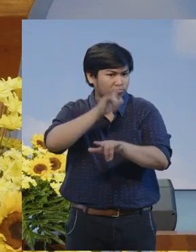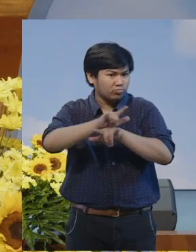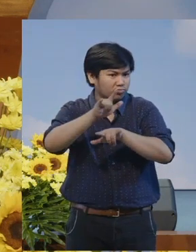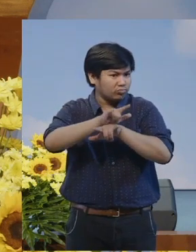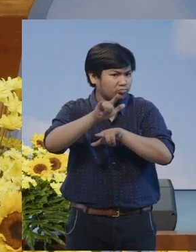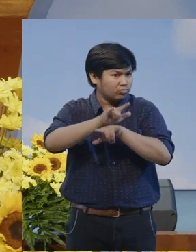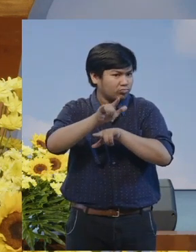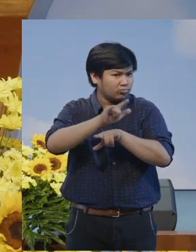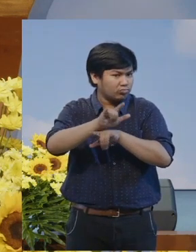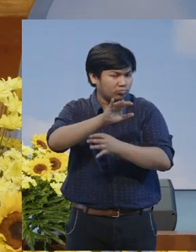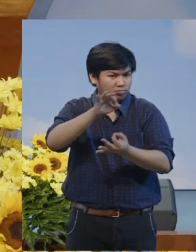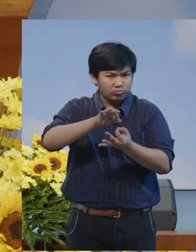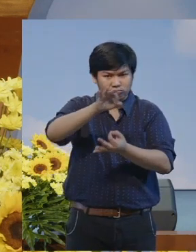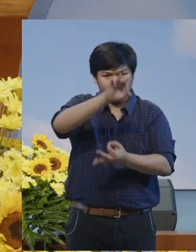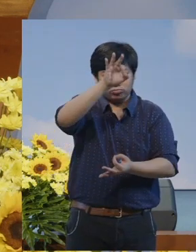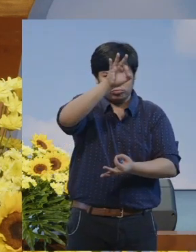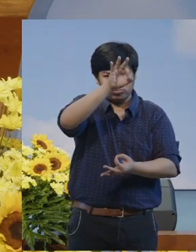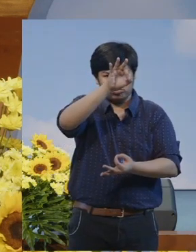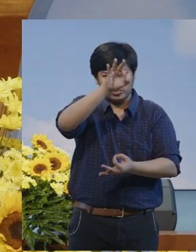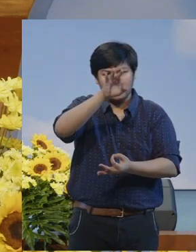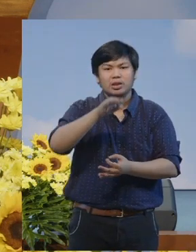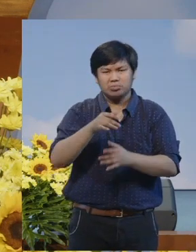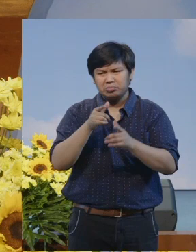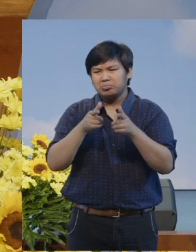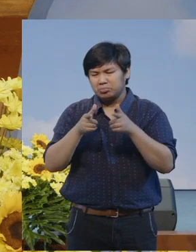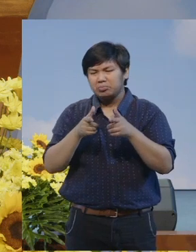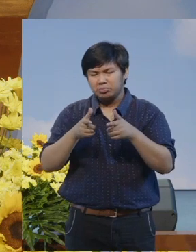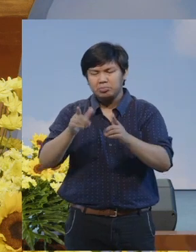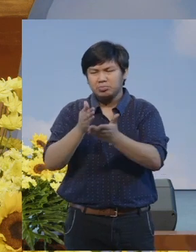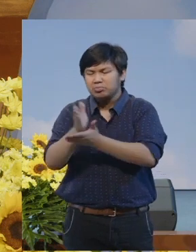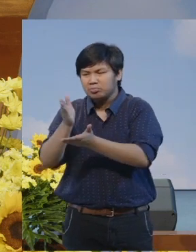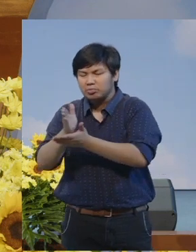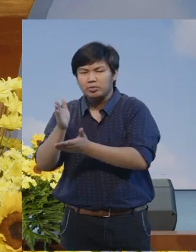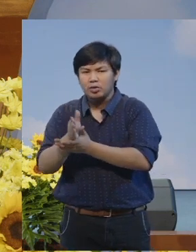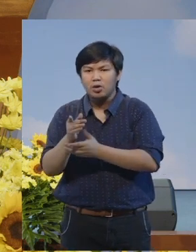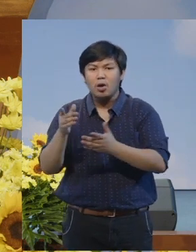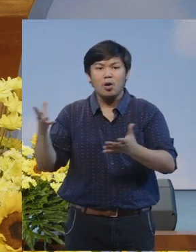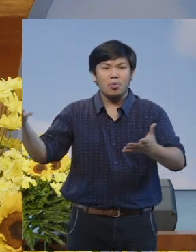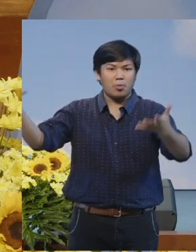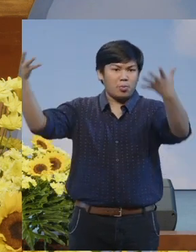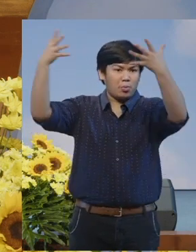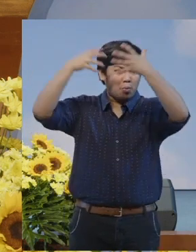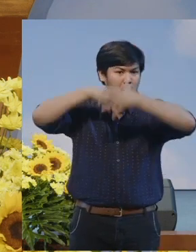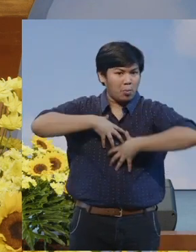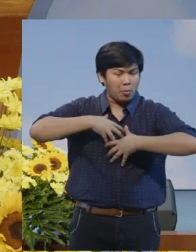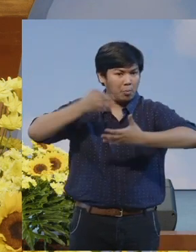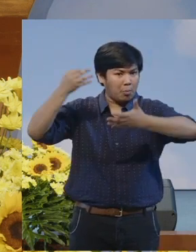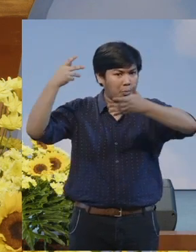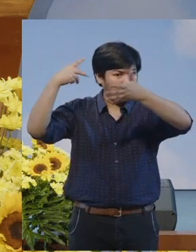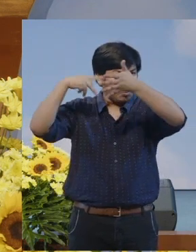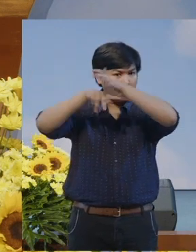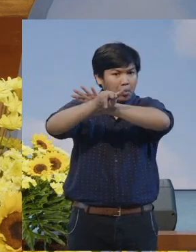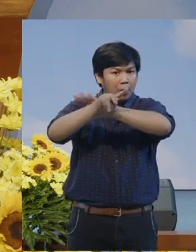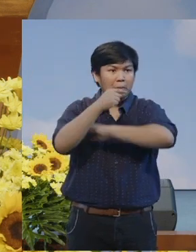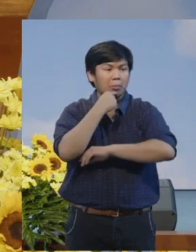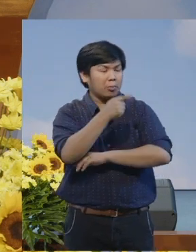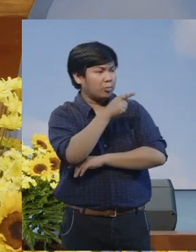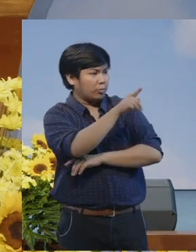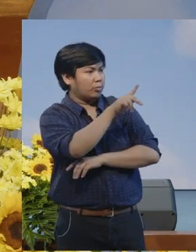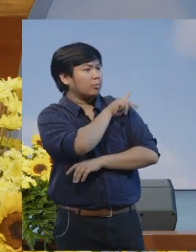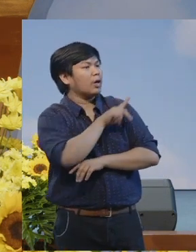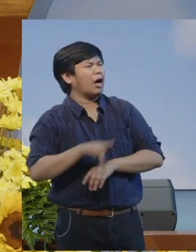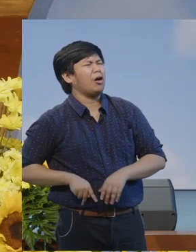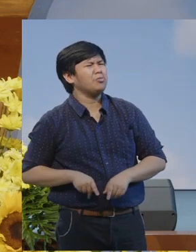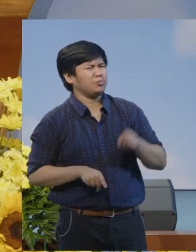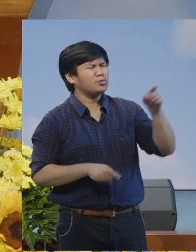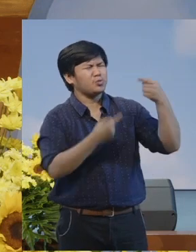nagsisinungaling na espiritu, lying spirits, na sukuban yung mga propetang yon para sabihin kay Ahab na